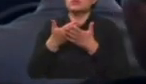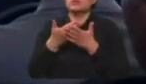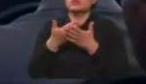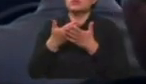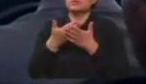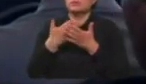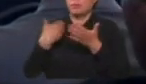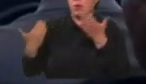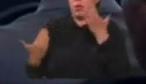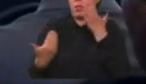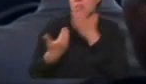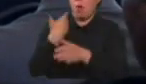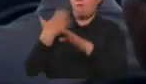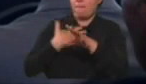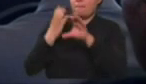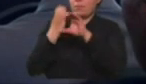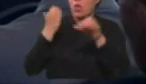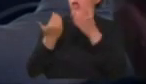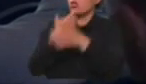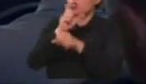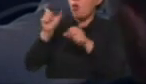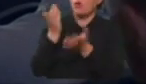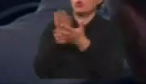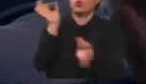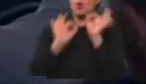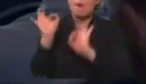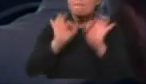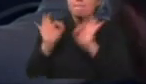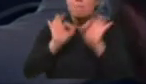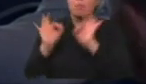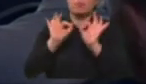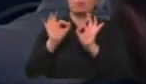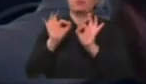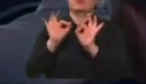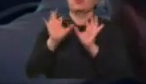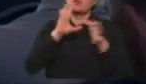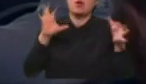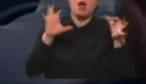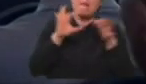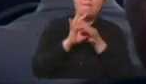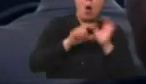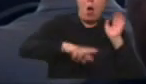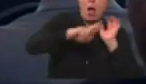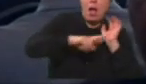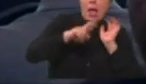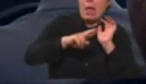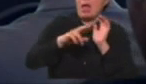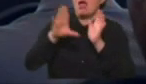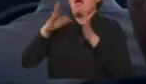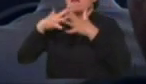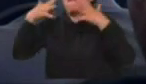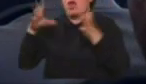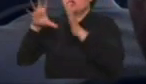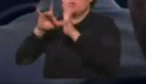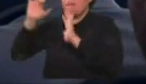wjechał nam nowy tabor, nowoczesny, zmodernizowany, zarówno w połączeniach regionalnych, aglomeracyjnych, ale